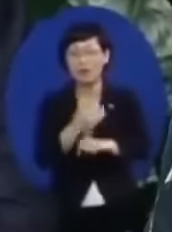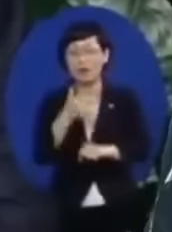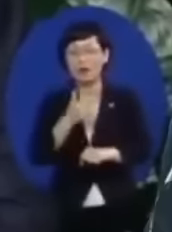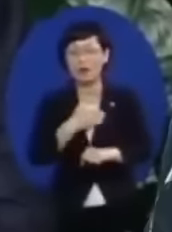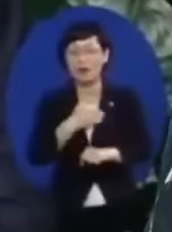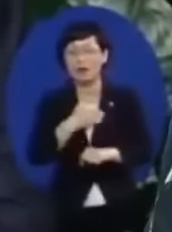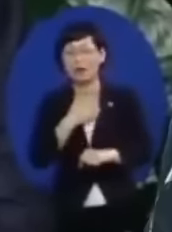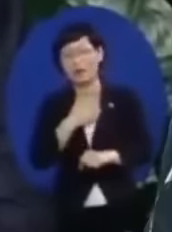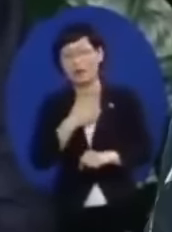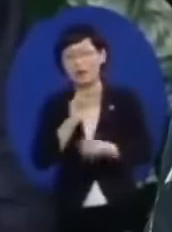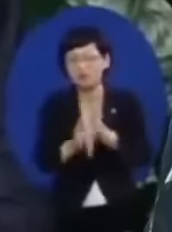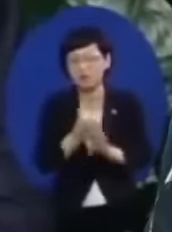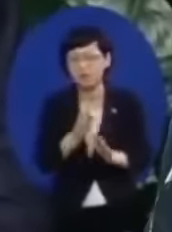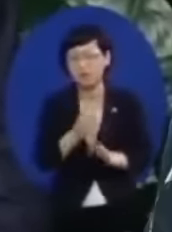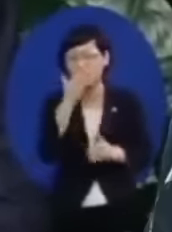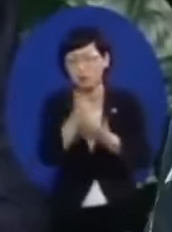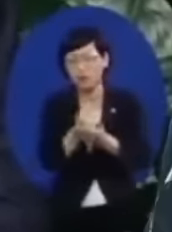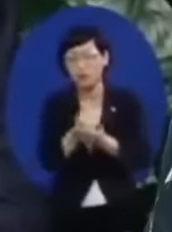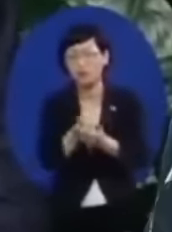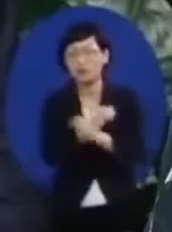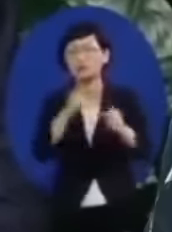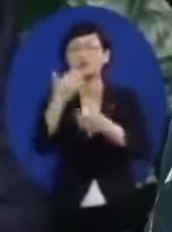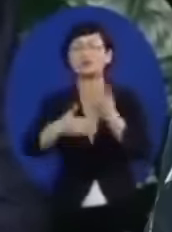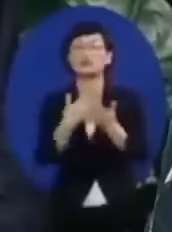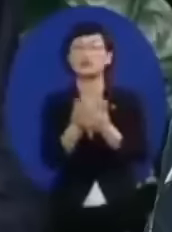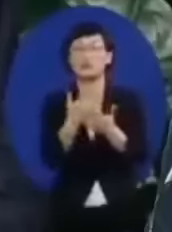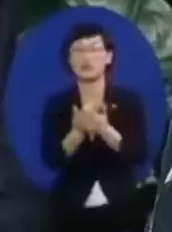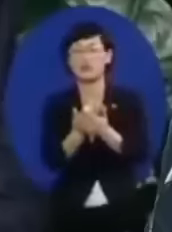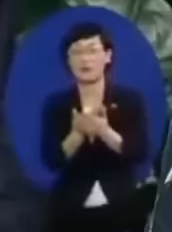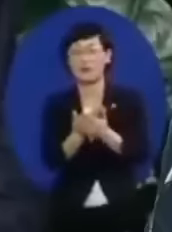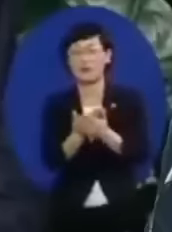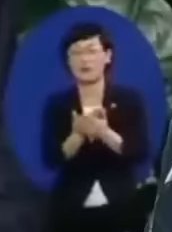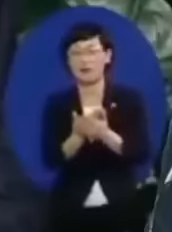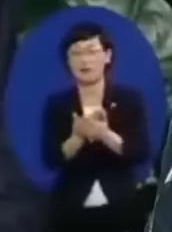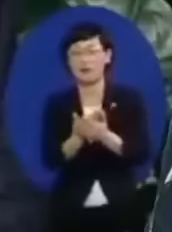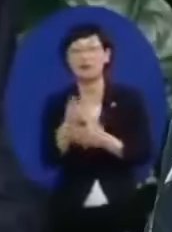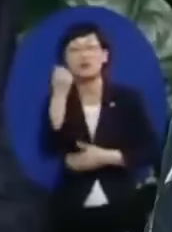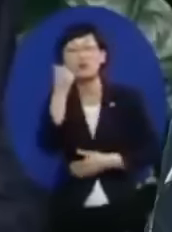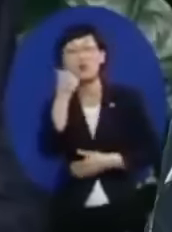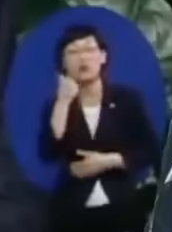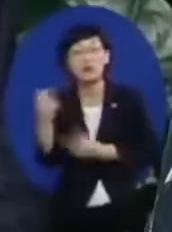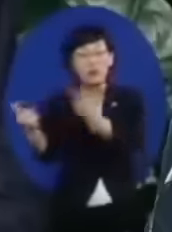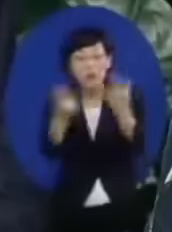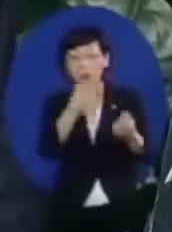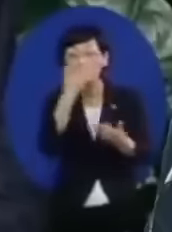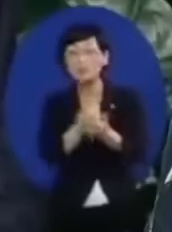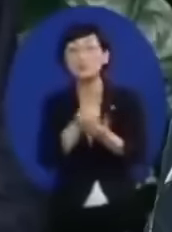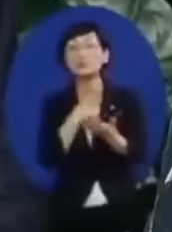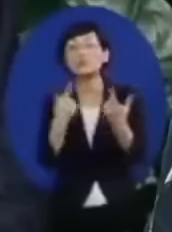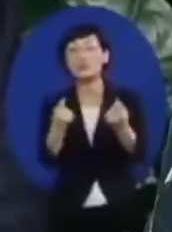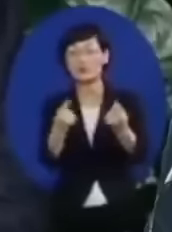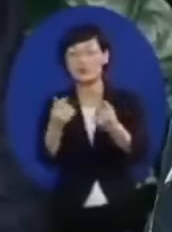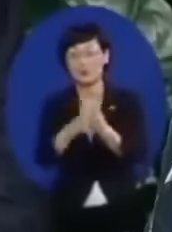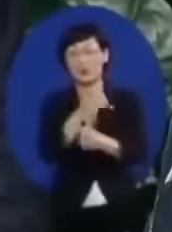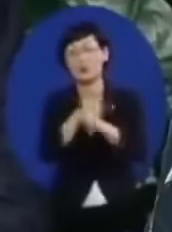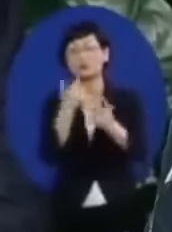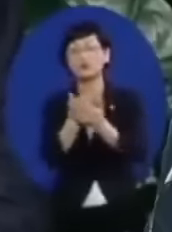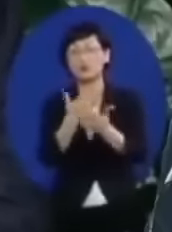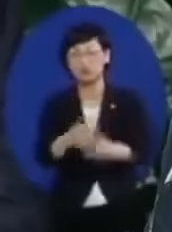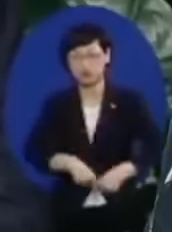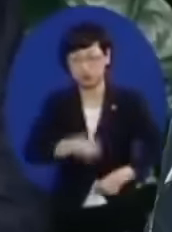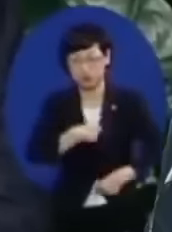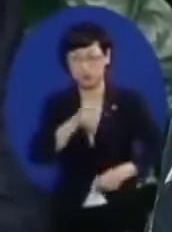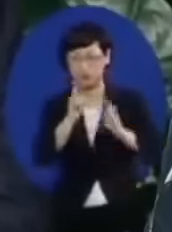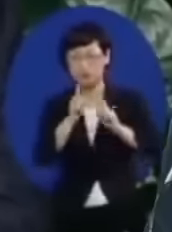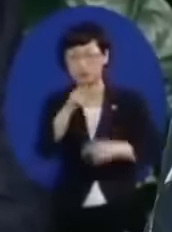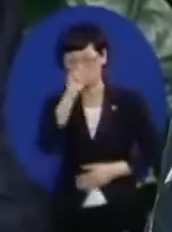수 없어서 죄 지었습니다, 용서해 주십시오. 죄 안 지는 사람 누가 있습니까? 하나님 용서해 주십시오. 솔직한 거 좋아하시는